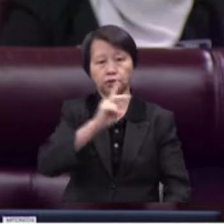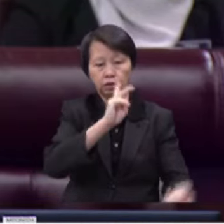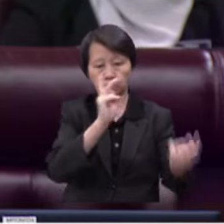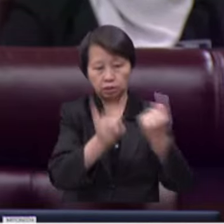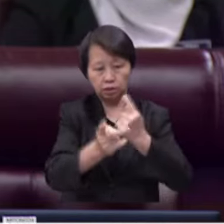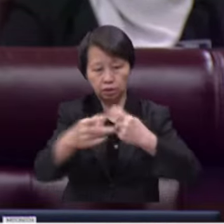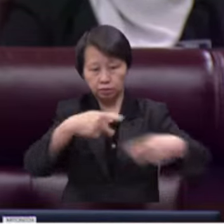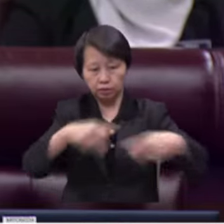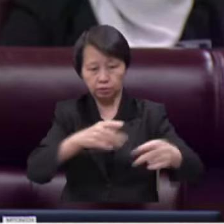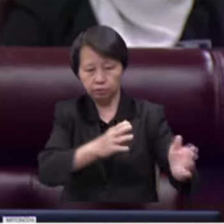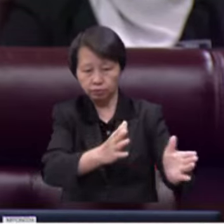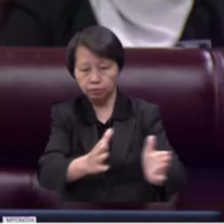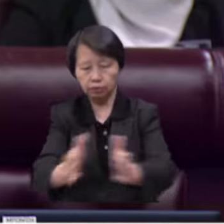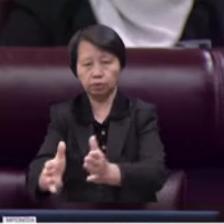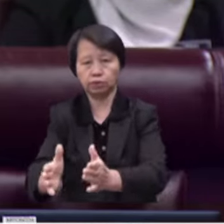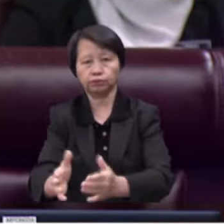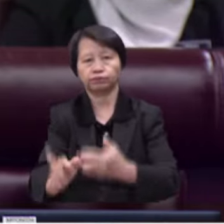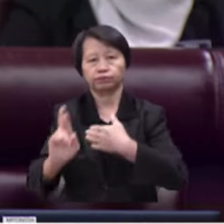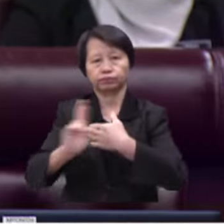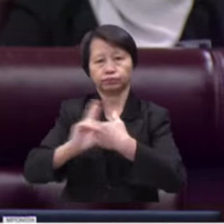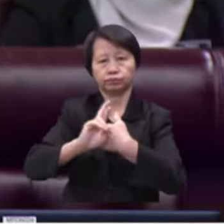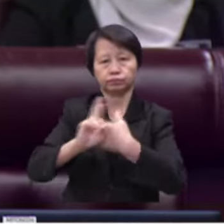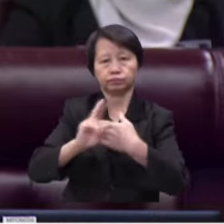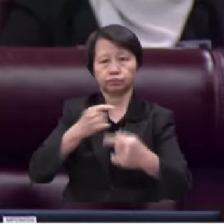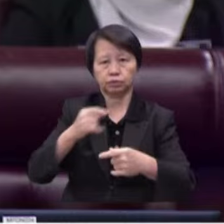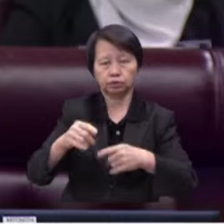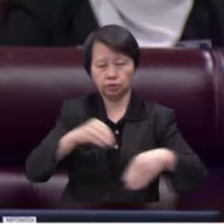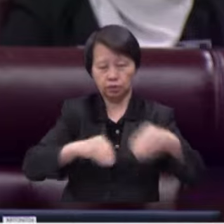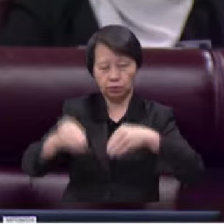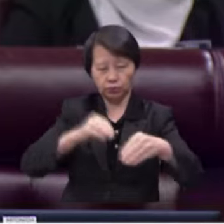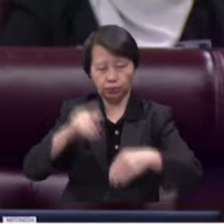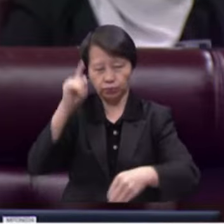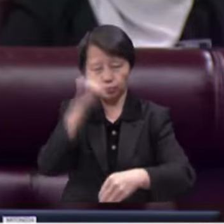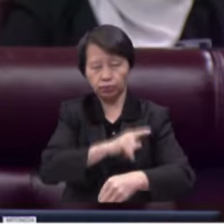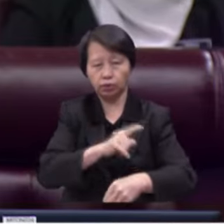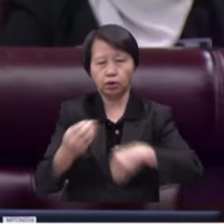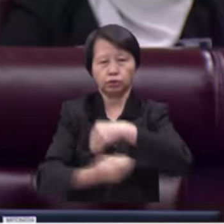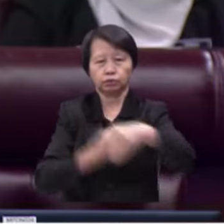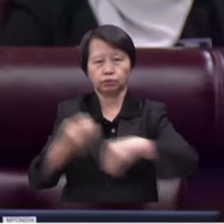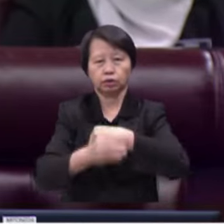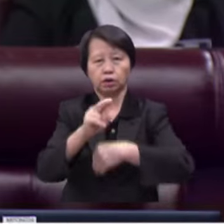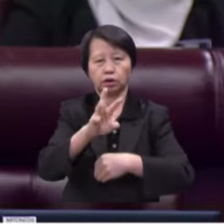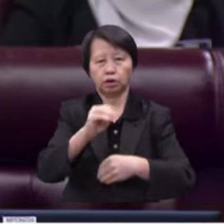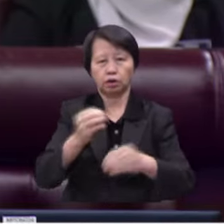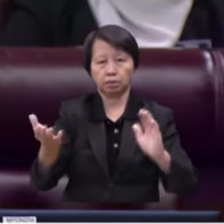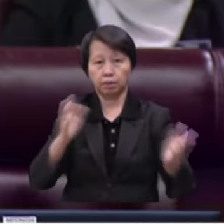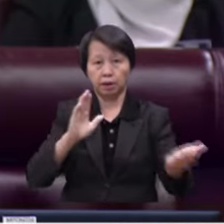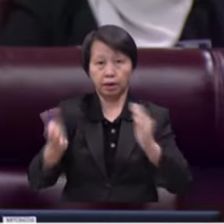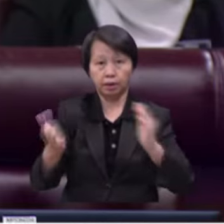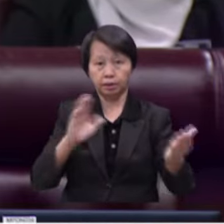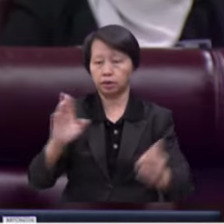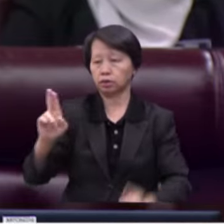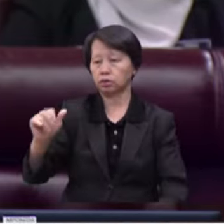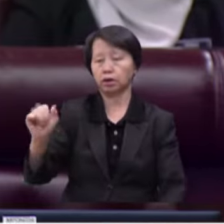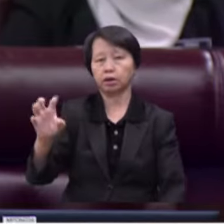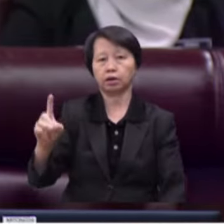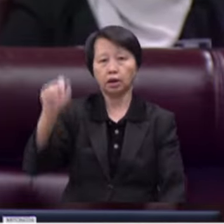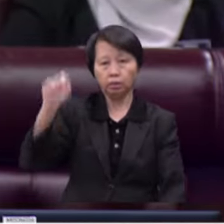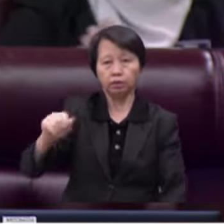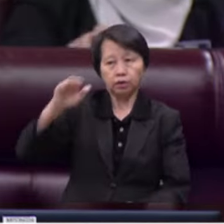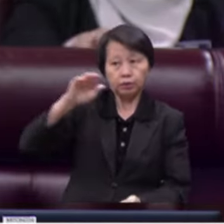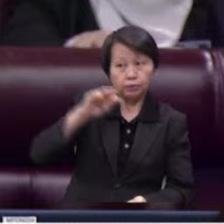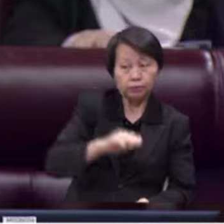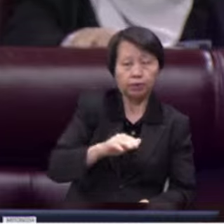pasaran yang teratur risiko daripada pergerakan mendadak nilai pertukaran Ringgit berbanding dolar Amerika juga dapat dikurangkan